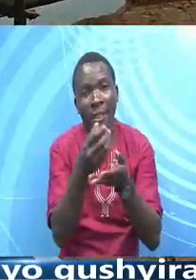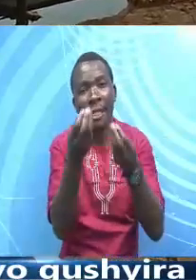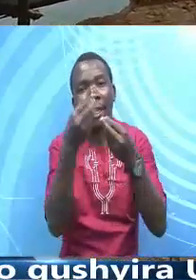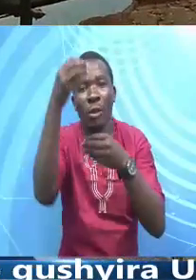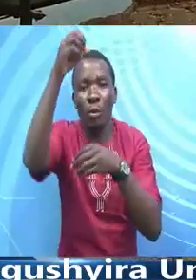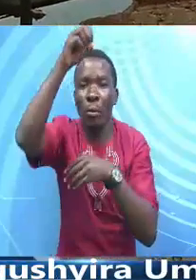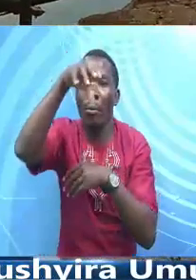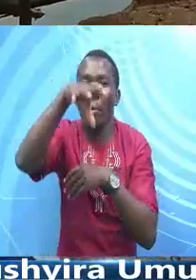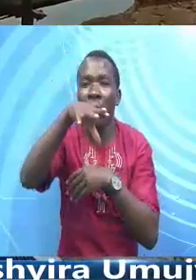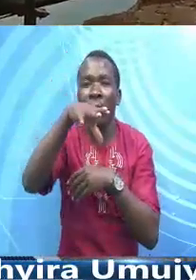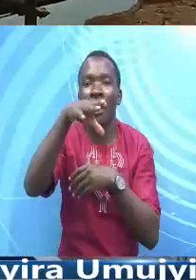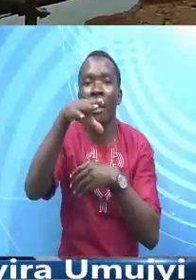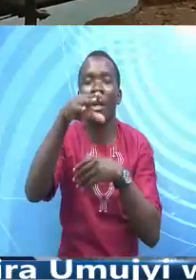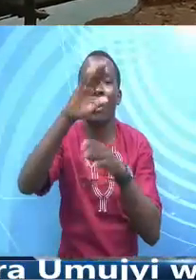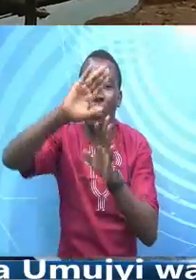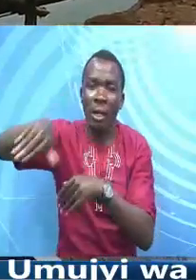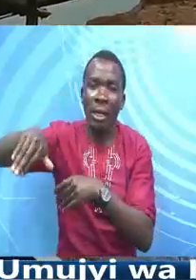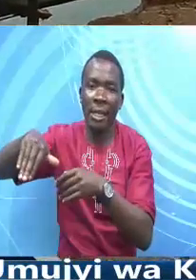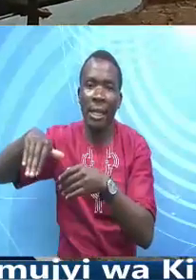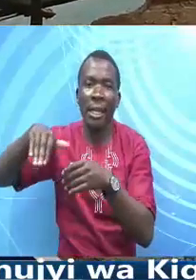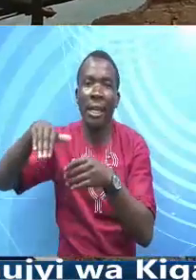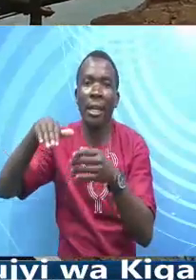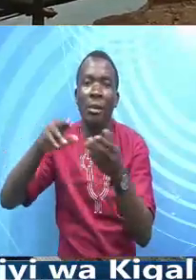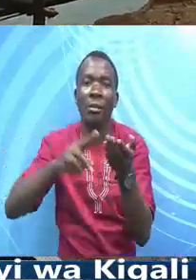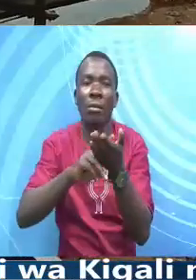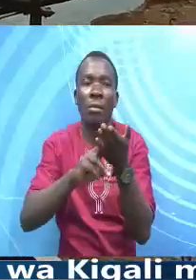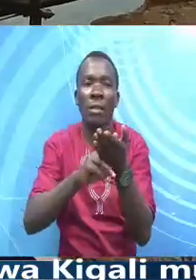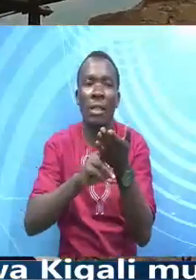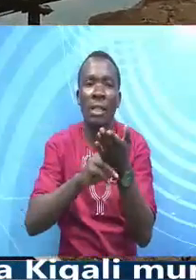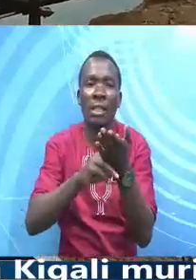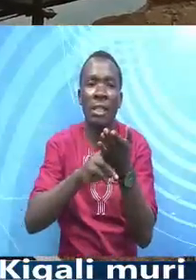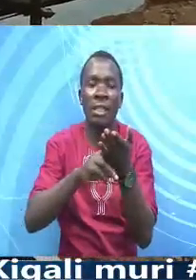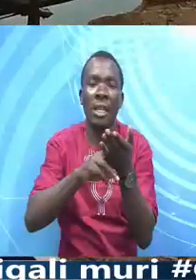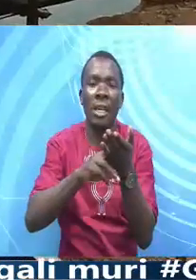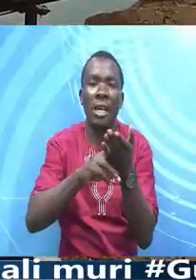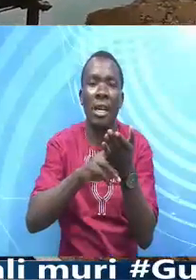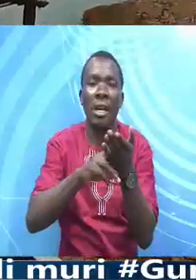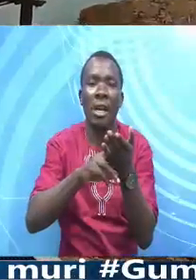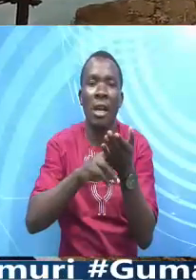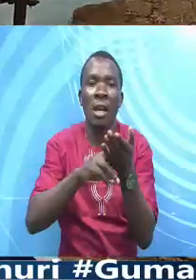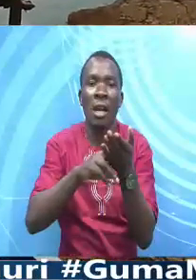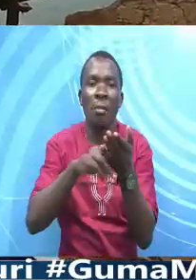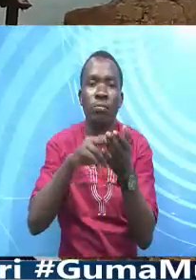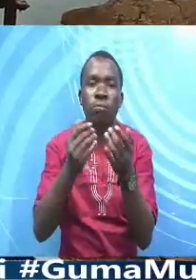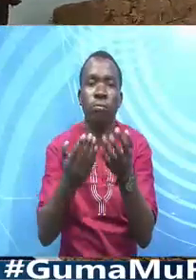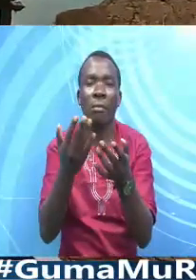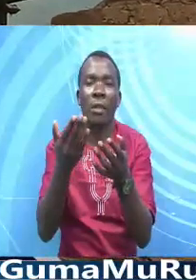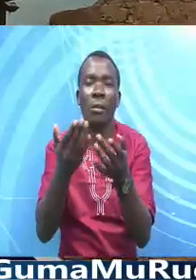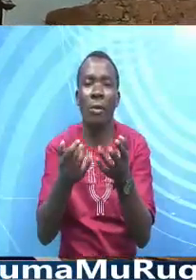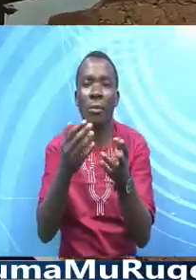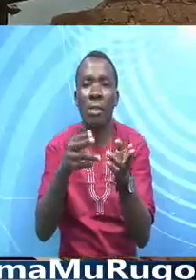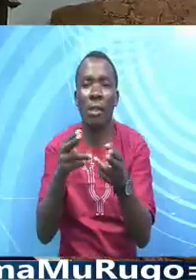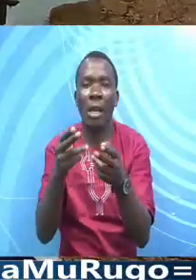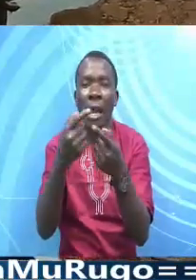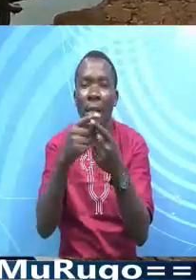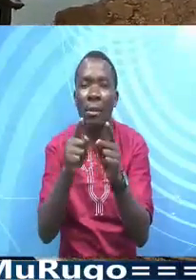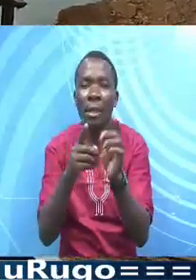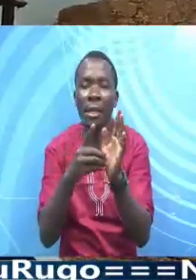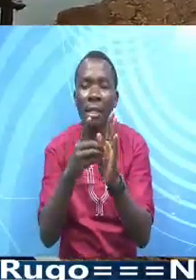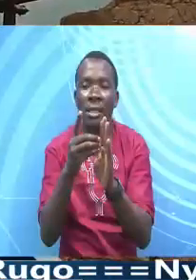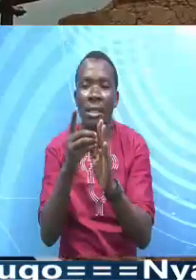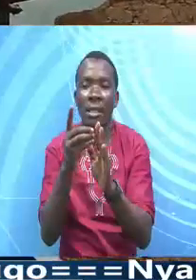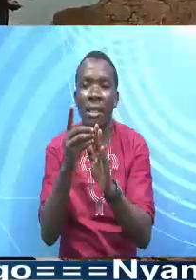amashanyarazi tukareka gucana inkengeri rero navuze ko bacanaga inkengeri bakamurira, ariko iterambere uko